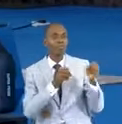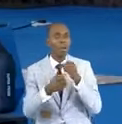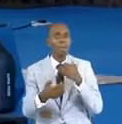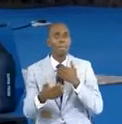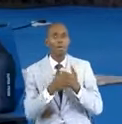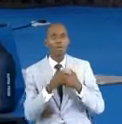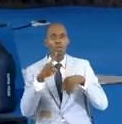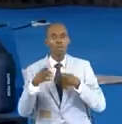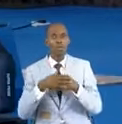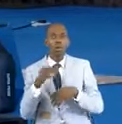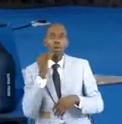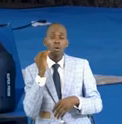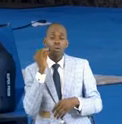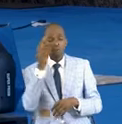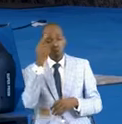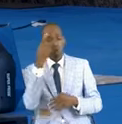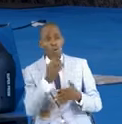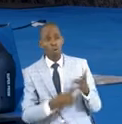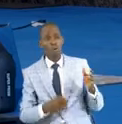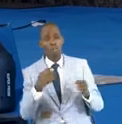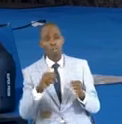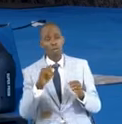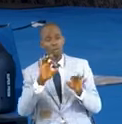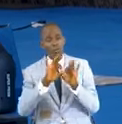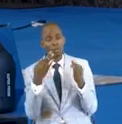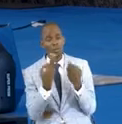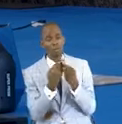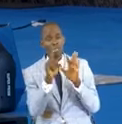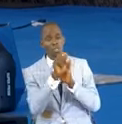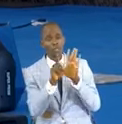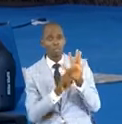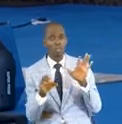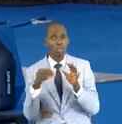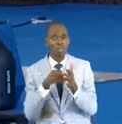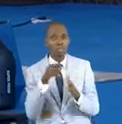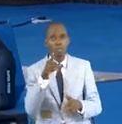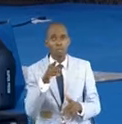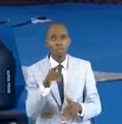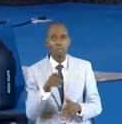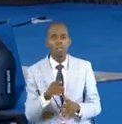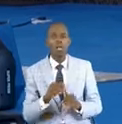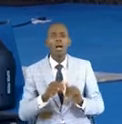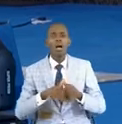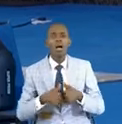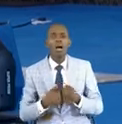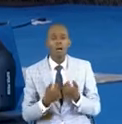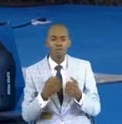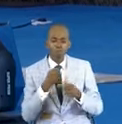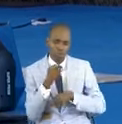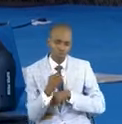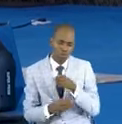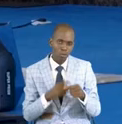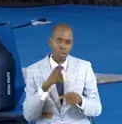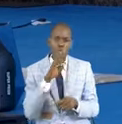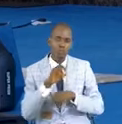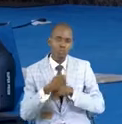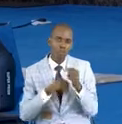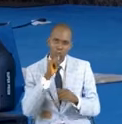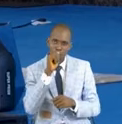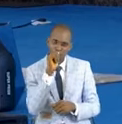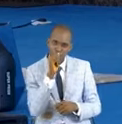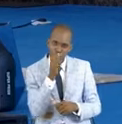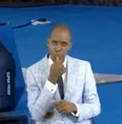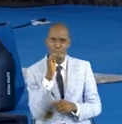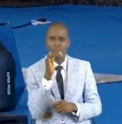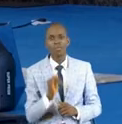ya n'ihi ihe ndị ọgọ mere n'ebe ị nọ. Kedikwa nke isi were soro Kraịst na-ahụkọ ahụhụ? Kedikwa nke